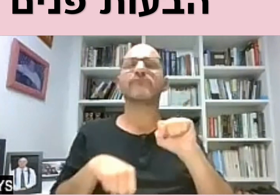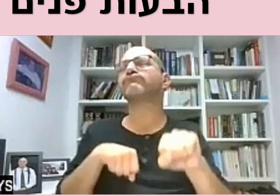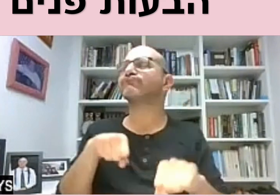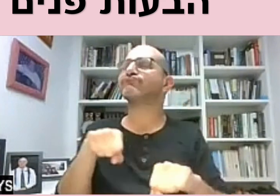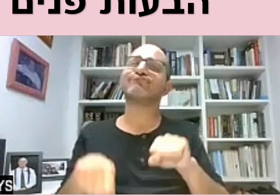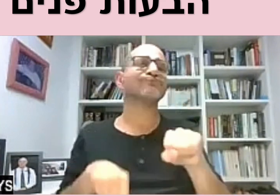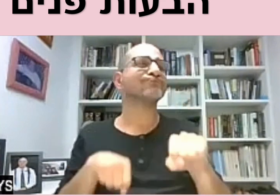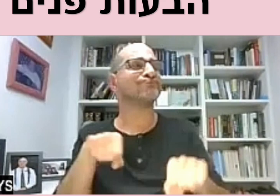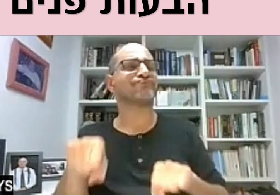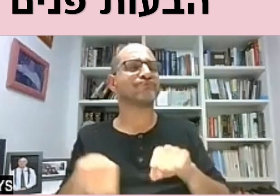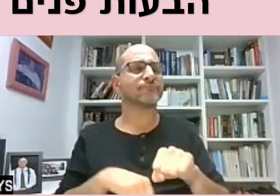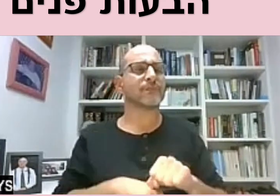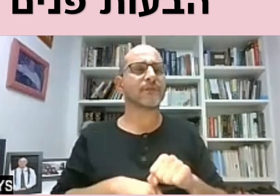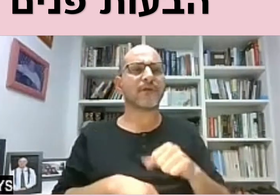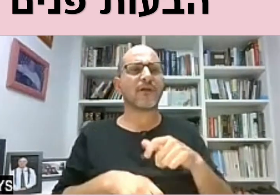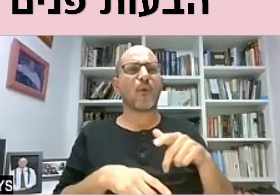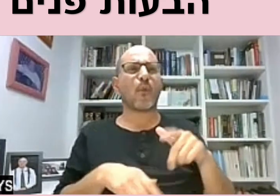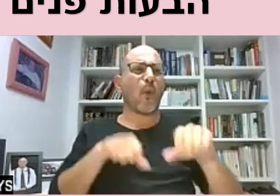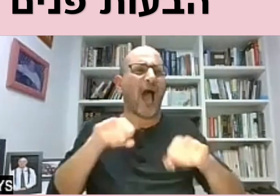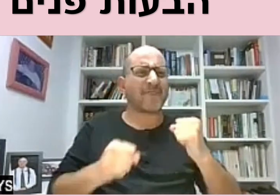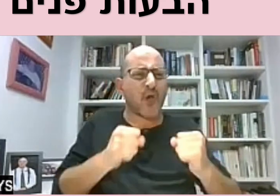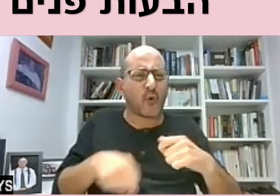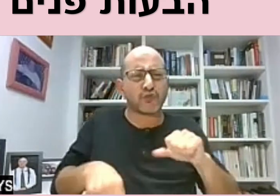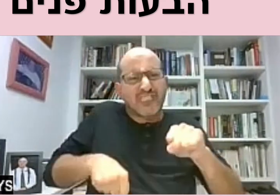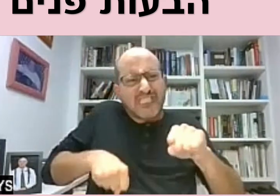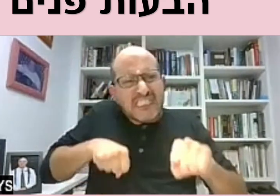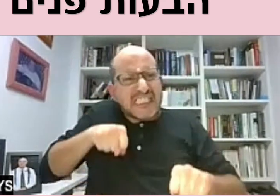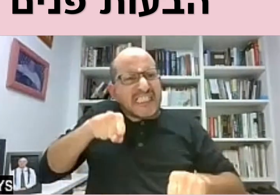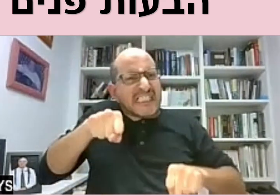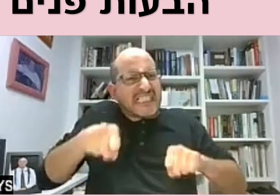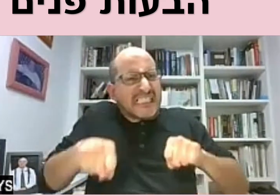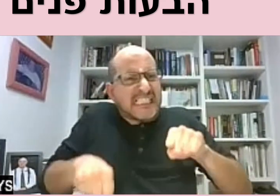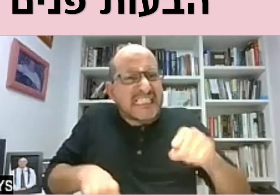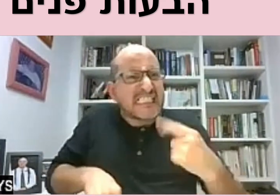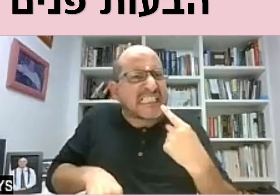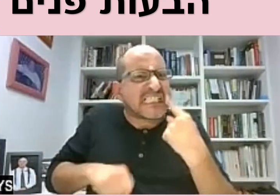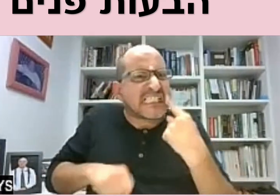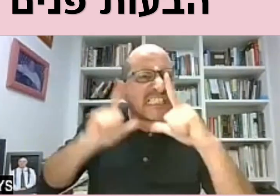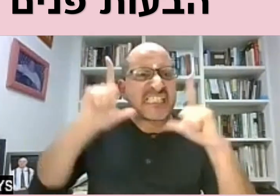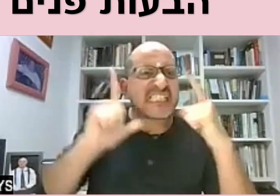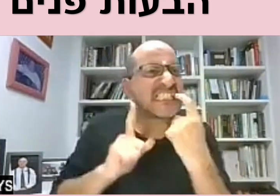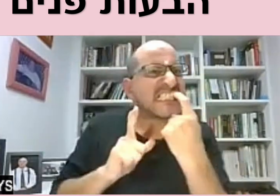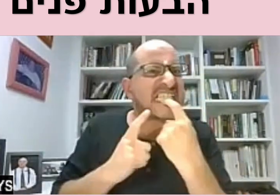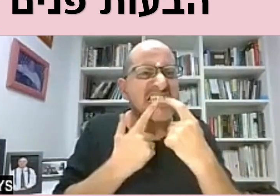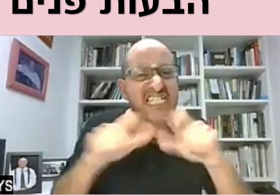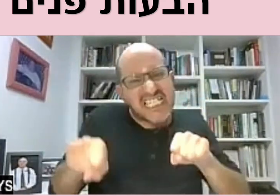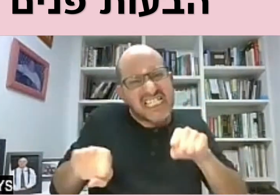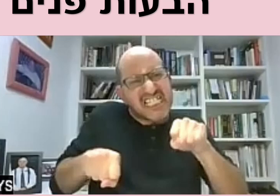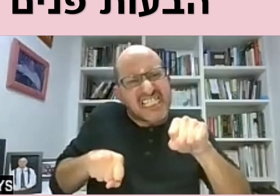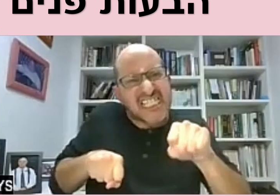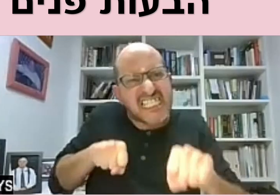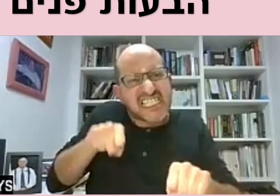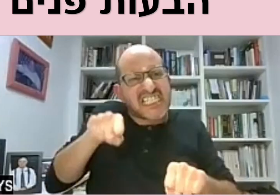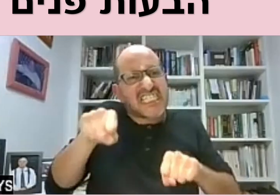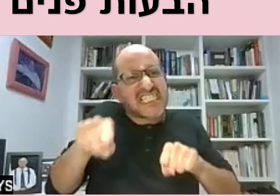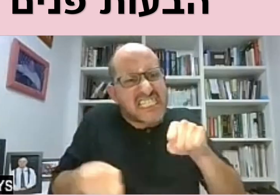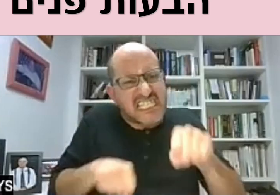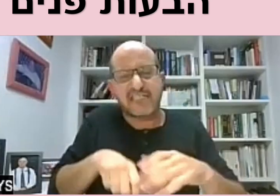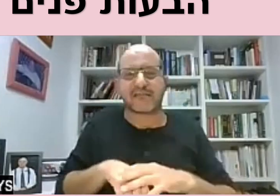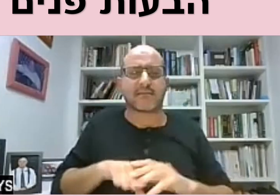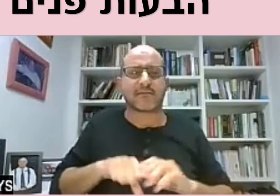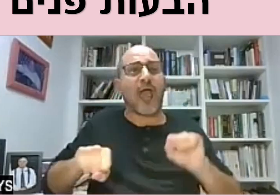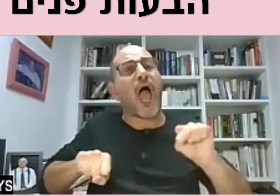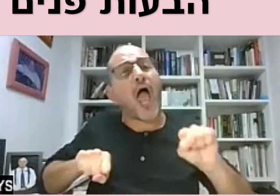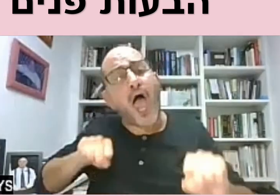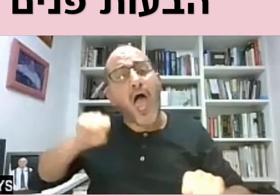הוא רכב להנאתו באופניים. וכשהוא רוכב והוא מתקשה לרכוב, אז רואים בעצם את הקושי